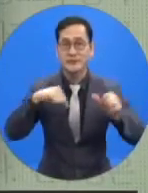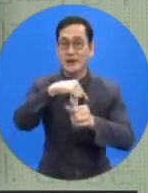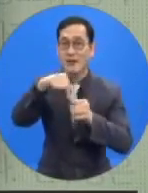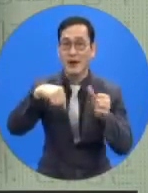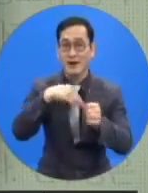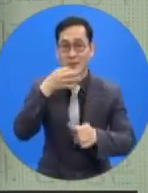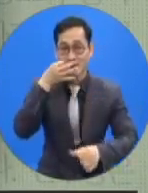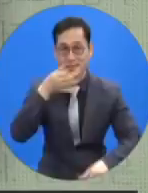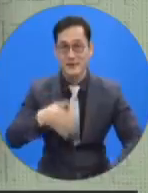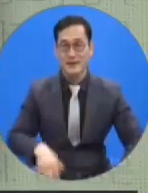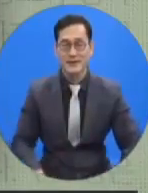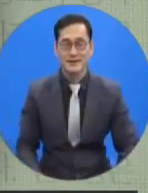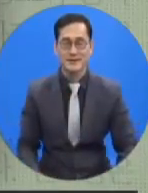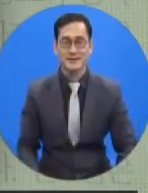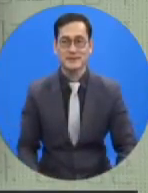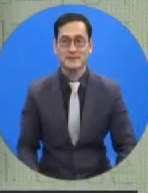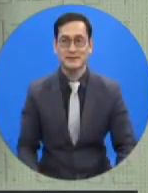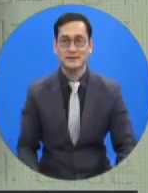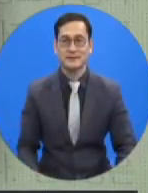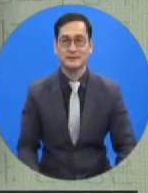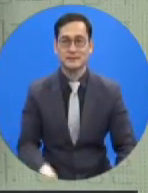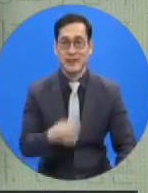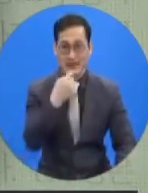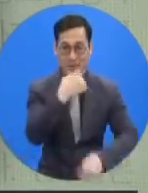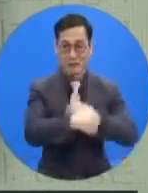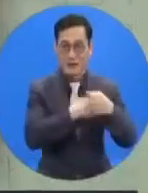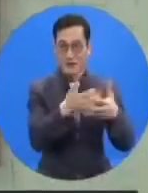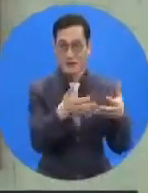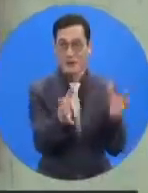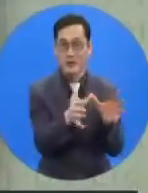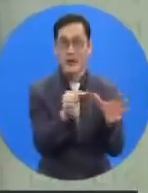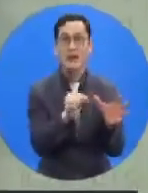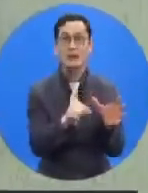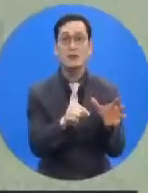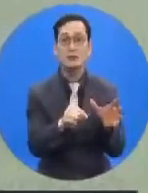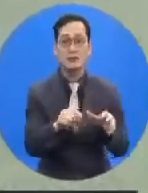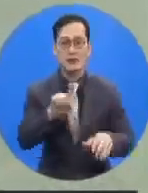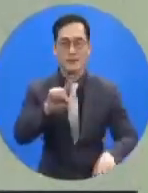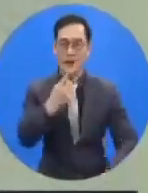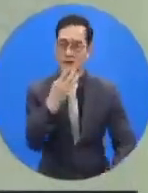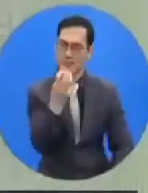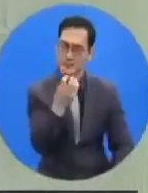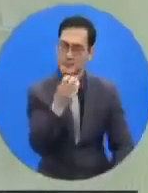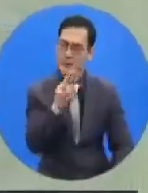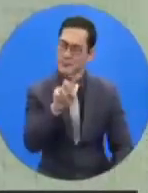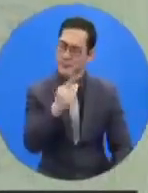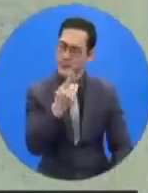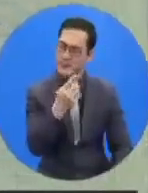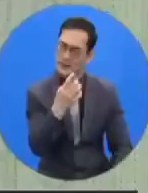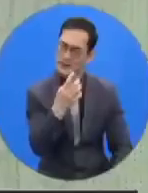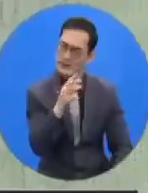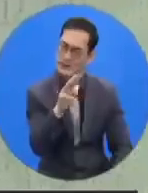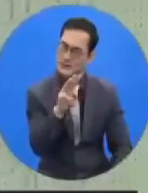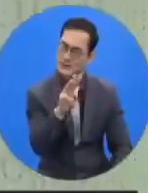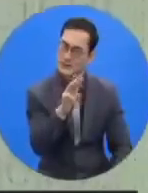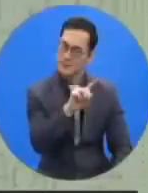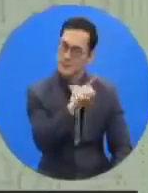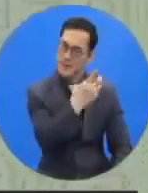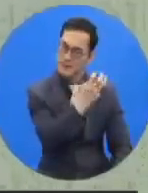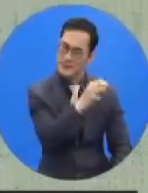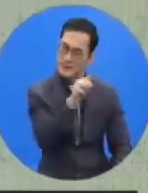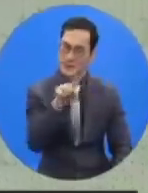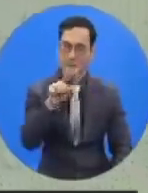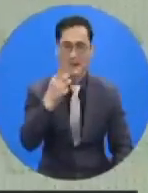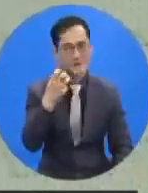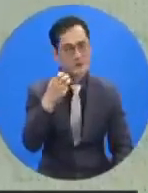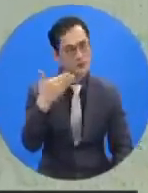양당이 예측한 판세가 보도되고 있습니다. 민주당은 전체 130에서 139석을 가져올 걸 예측했고,